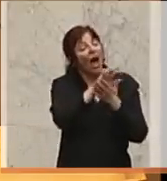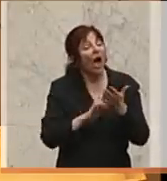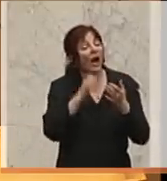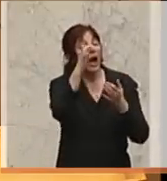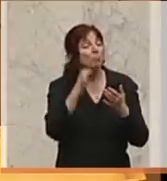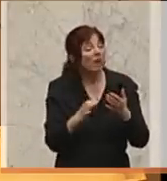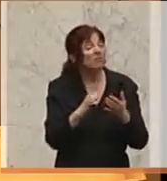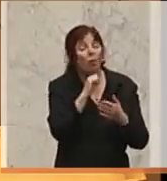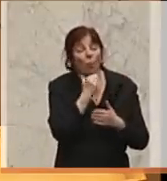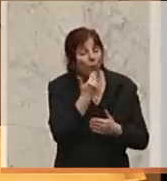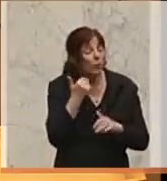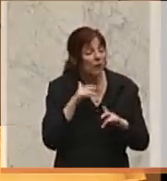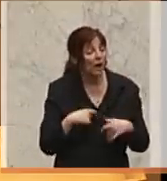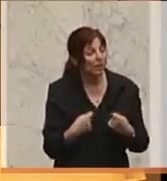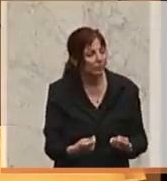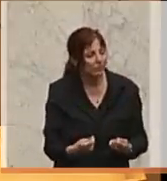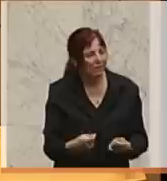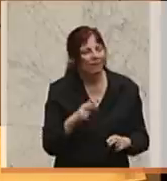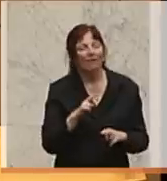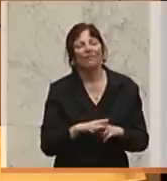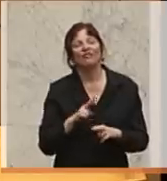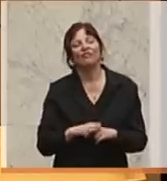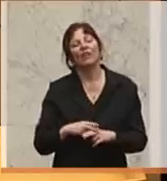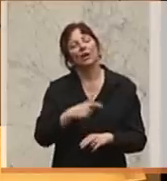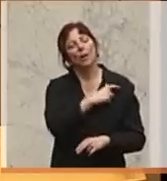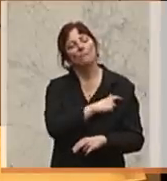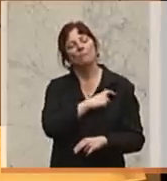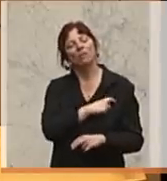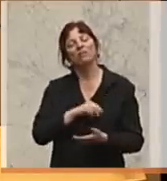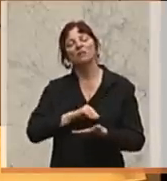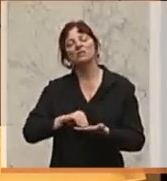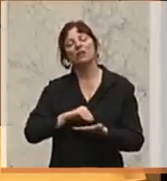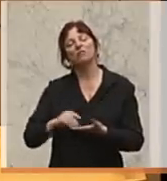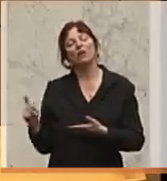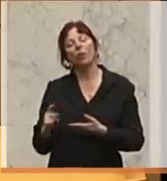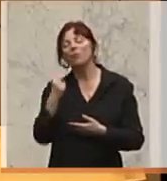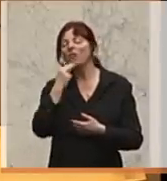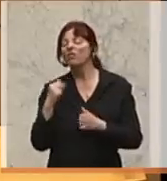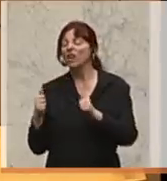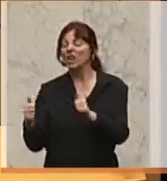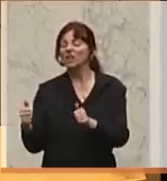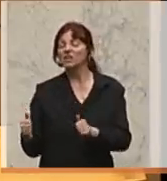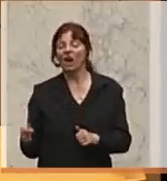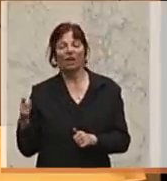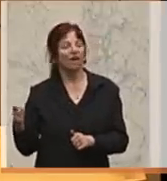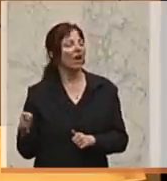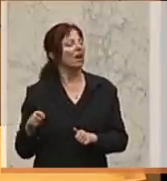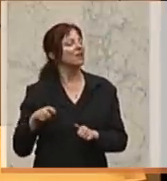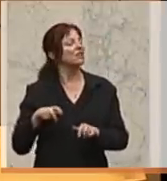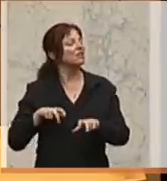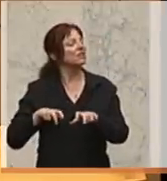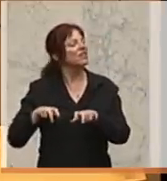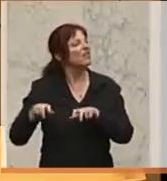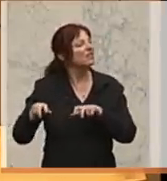sondern wenn dann der entsprechende Parteisekretär dann kommt und sagt, wir hätten gerne ein Inserat, dann wird dieser Rabatt nicht der Regierung, dem Steuerzahler